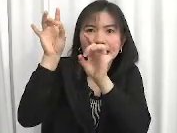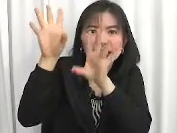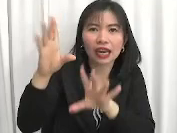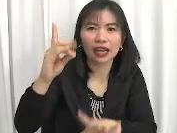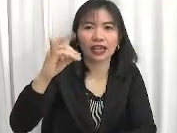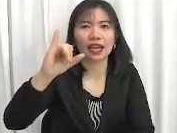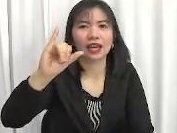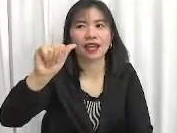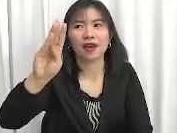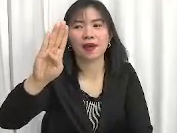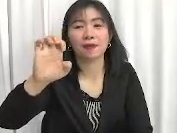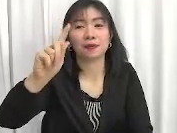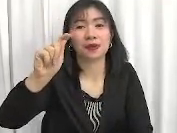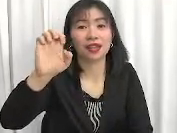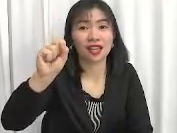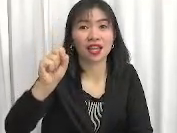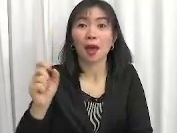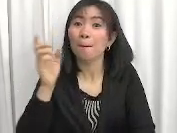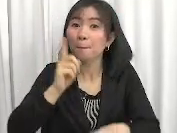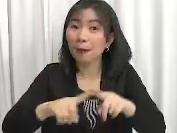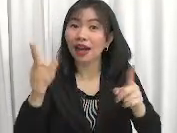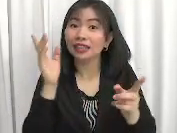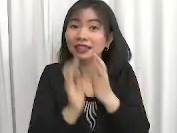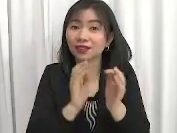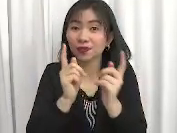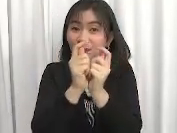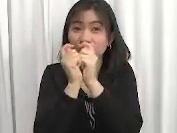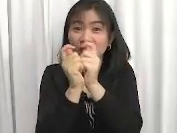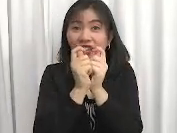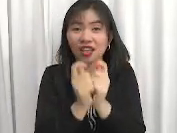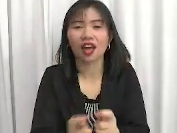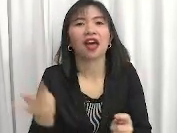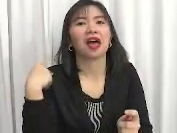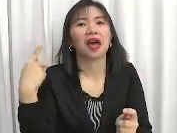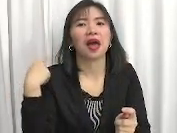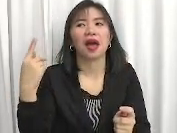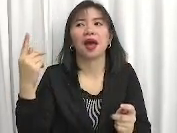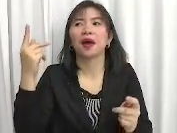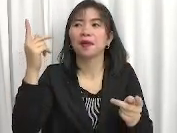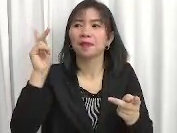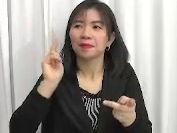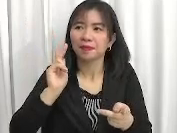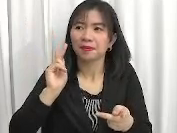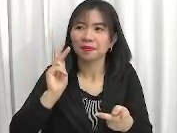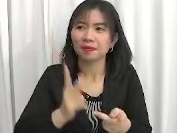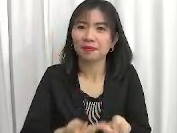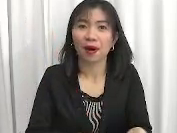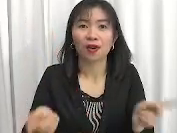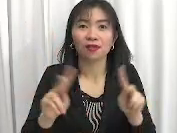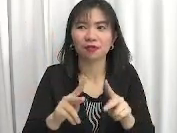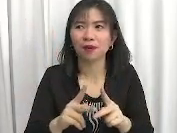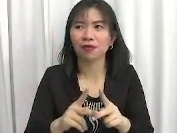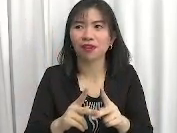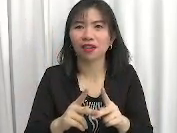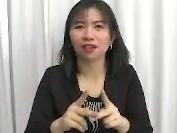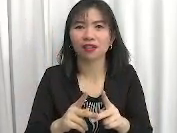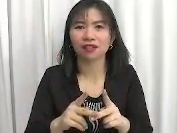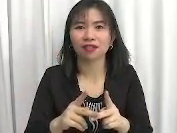pag pinagsama yung dalawa yan, perfect. Alam ko na kung ba't nagka-diabetes si Sir Noel na sobrahan mo ng